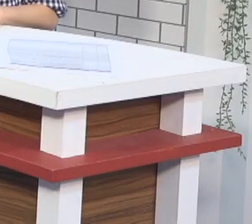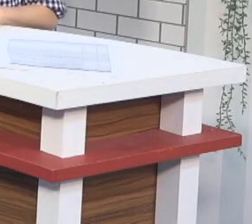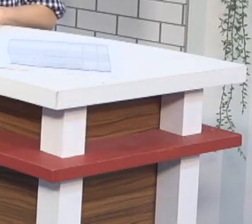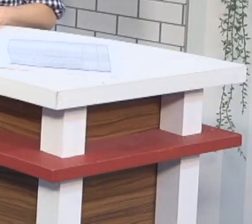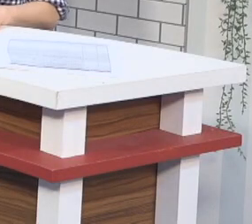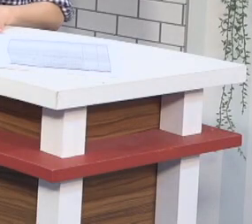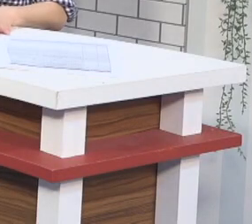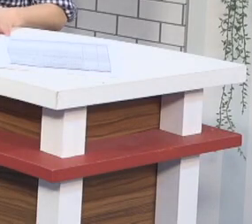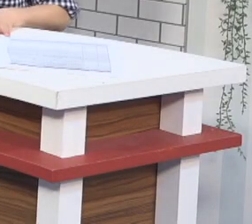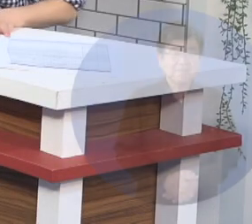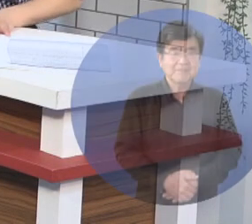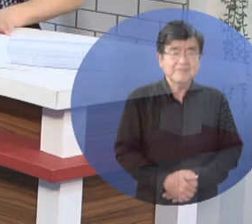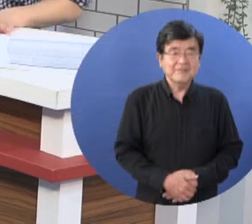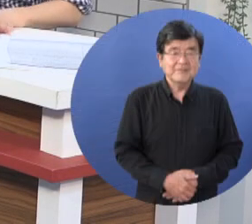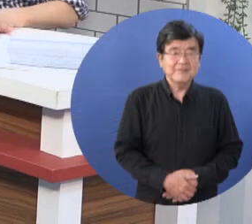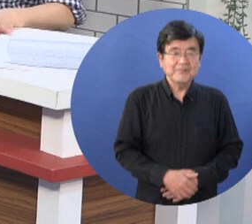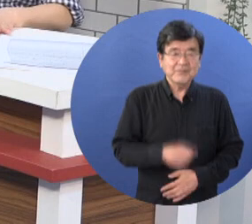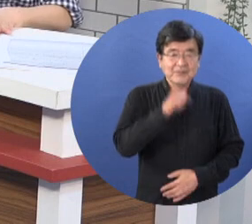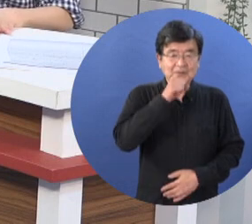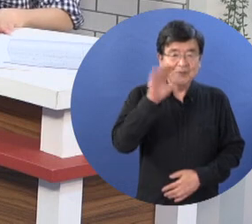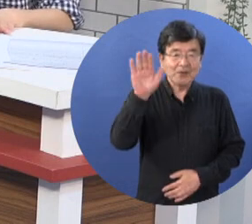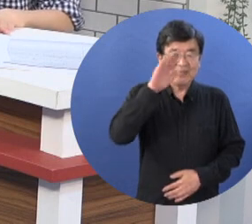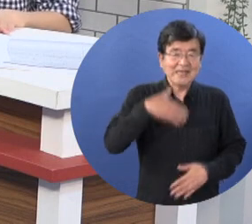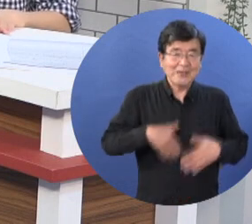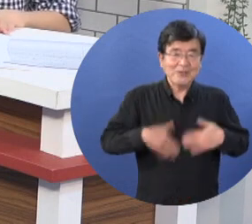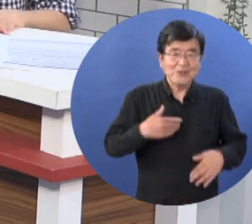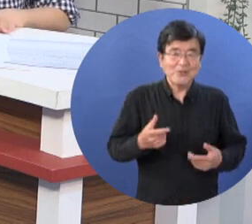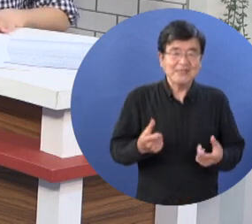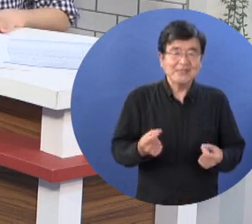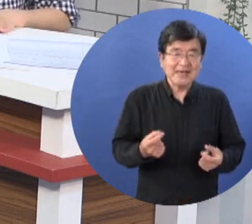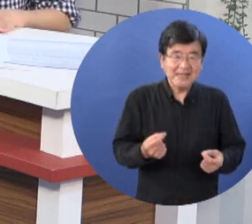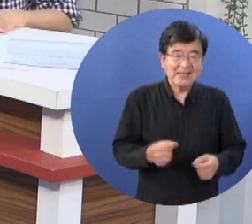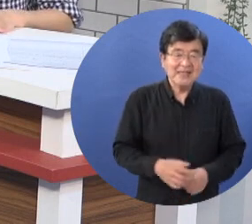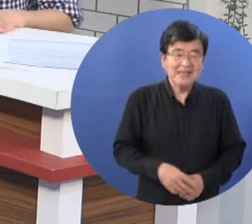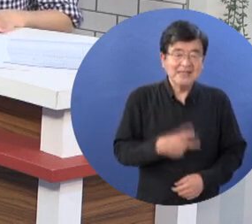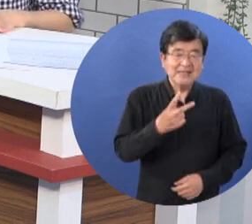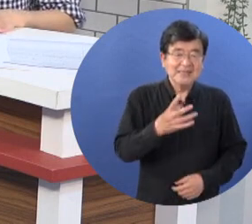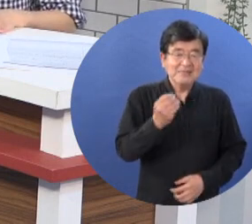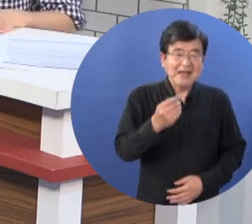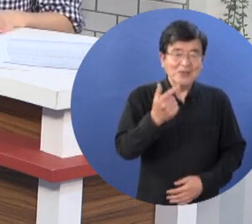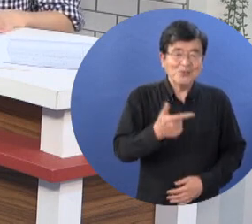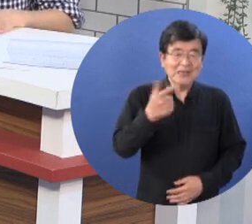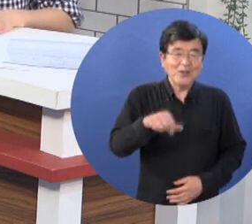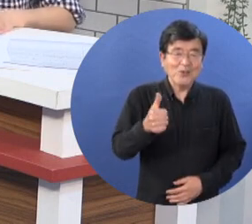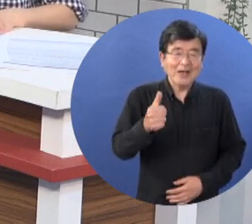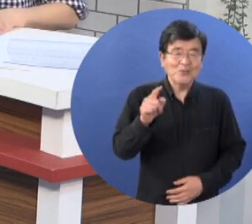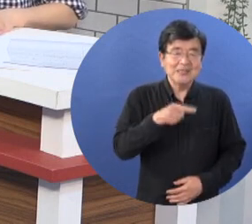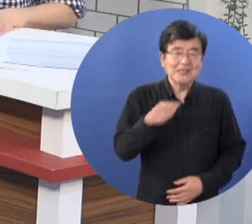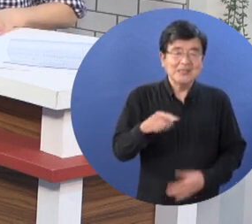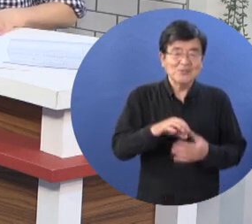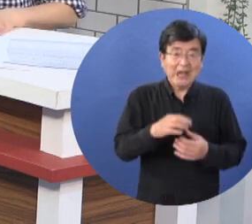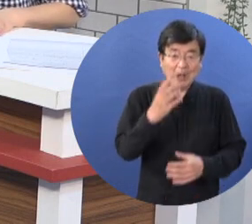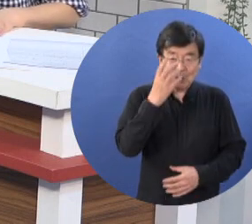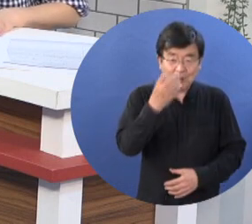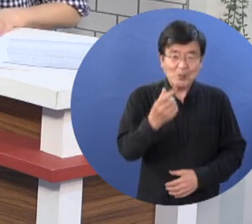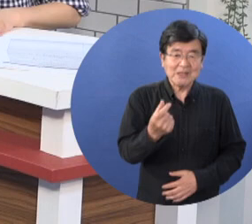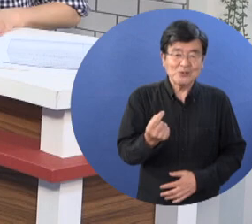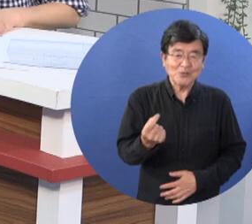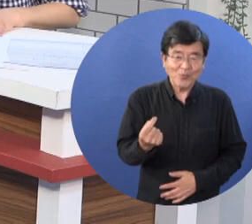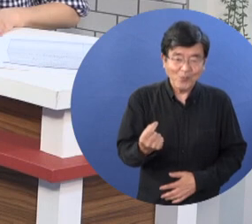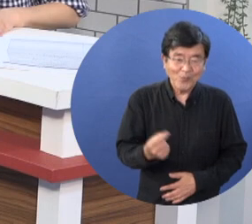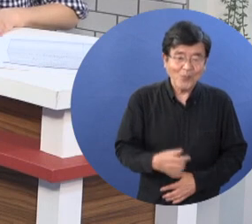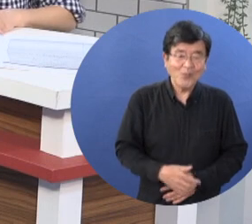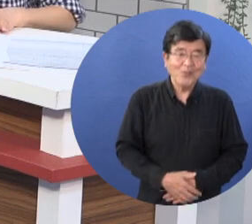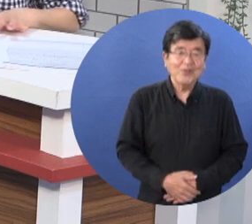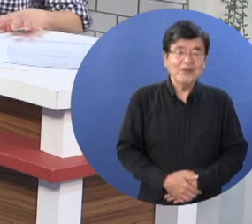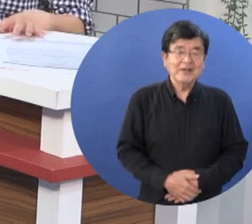おー、うん、すごいですね。 いいお天気で楽しそうでした ね。 2万人ですからすごいです、はい、久しぶりにね市長のい